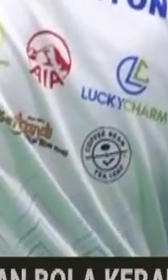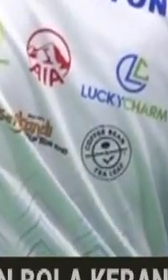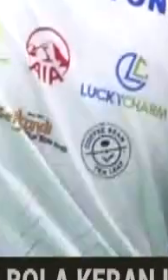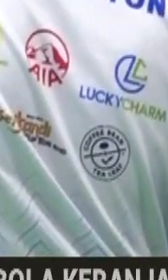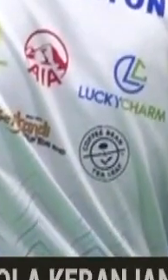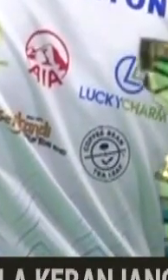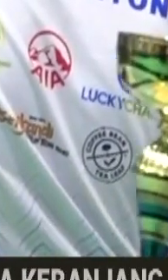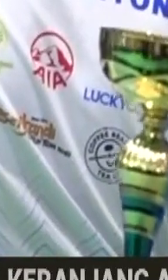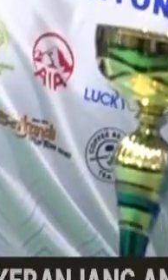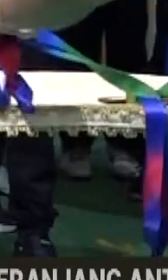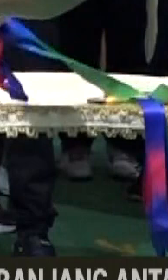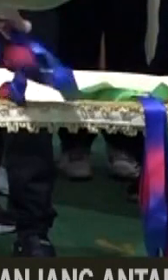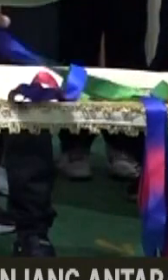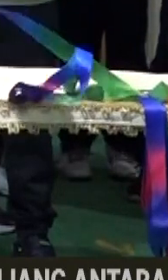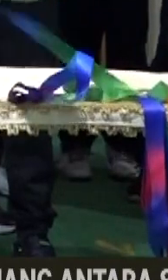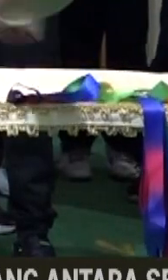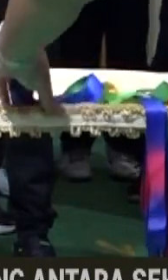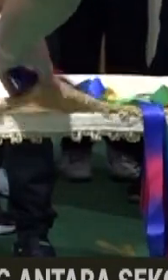dan kementerian kesihatan